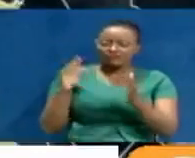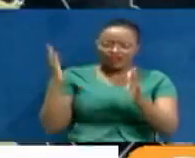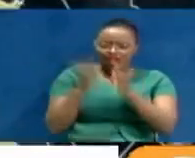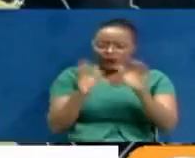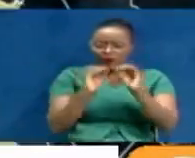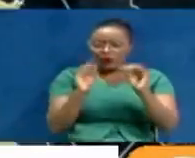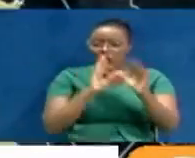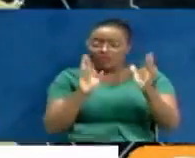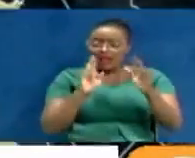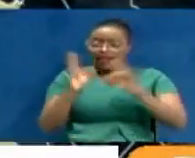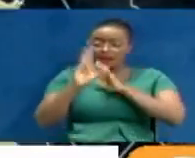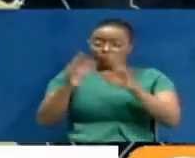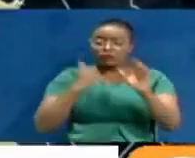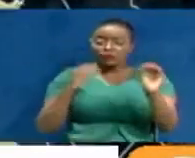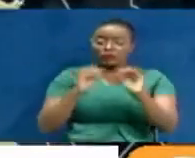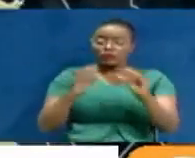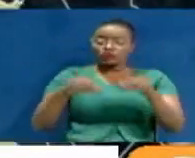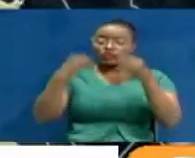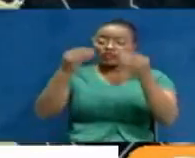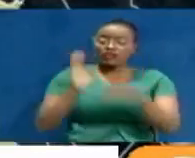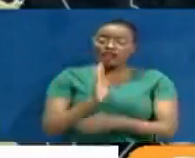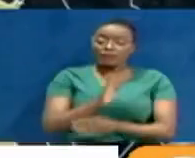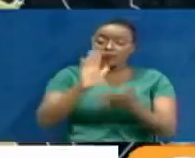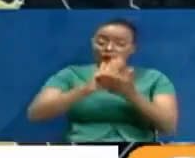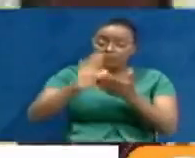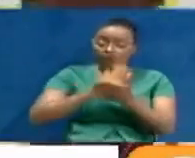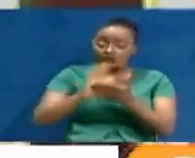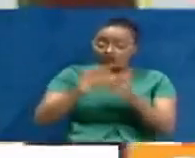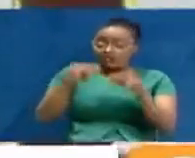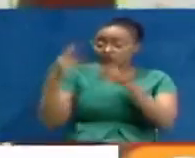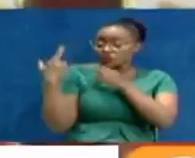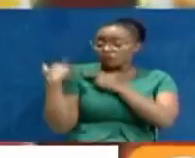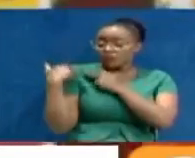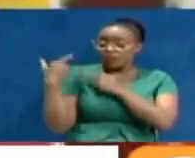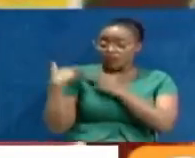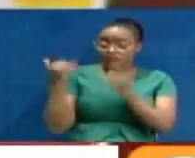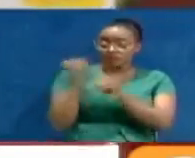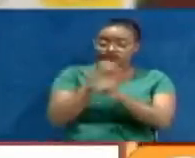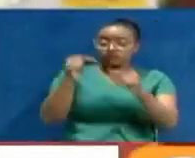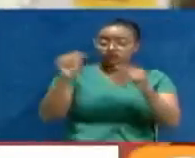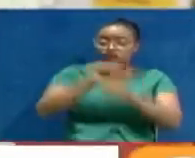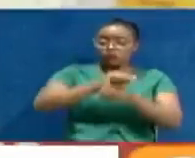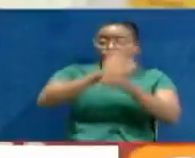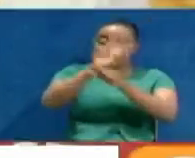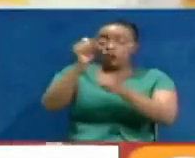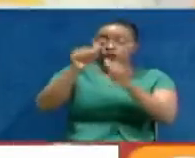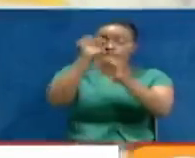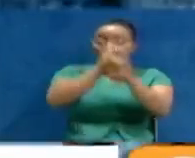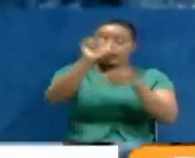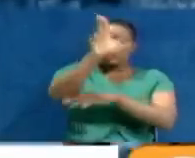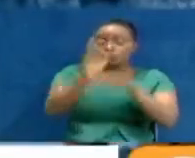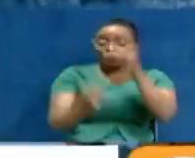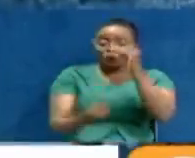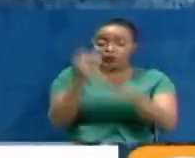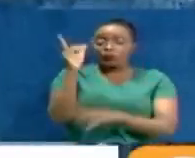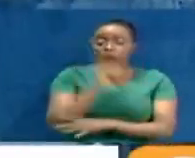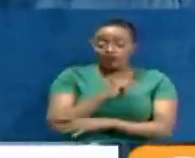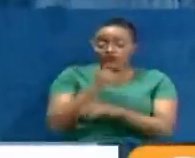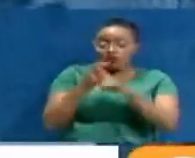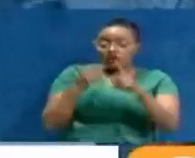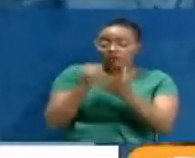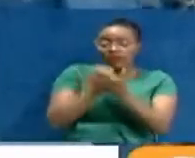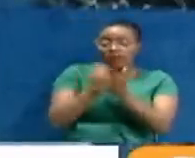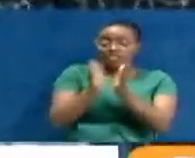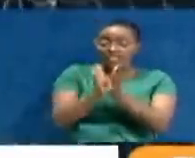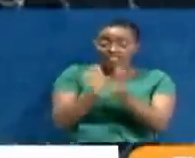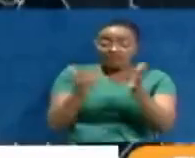za fedha zilizokabidhiwa na bodi ya dharura ya kushughulikia janga la corona iliyobuniwa na Rais Kenyatta. Kulingana na mkaguzi wa